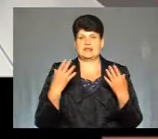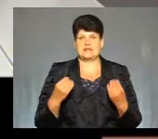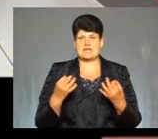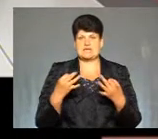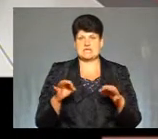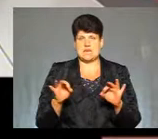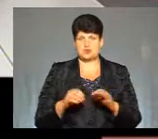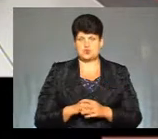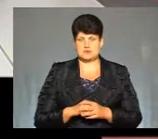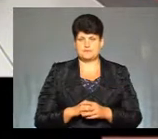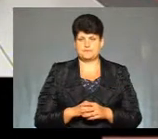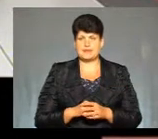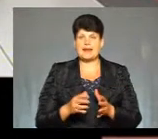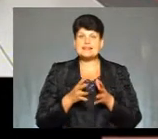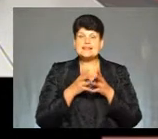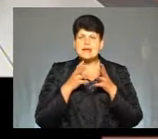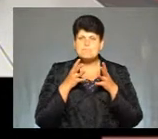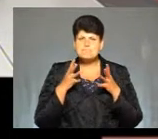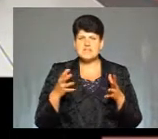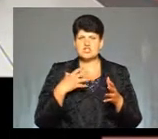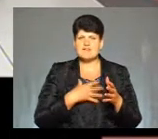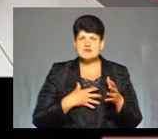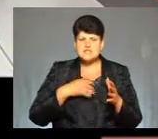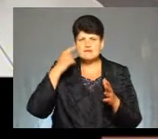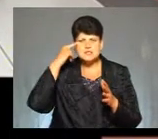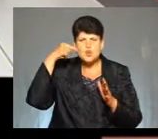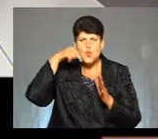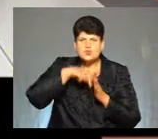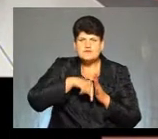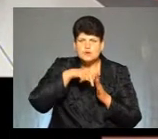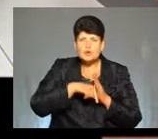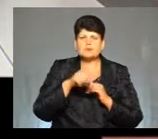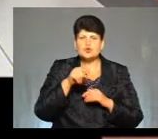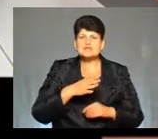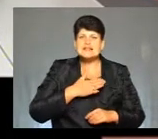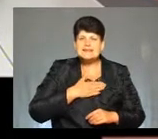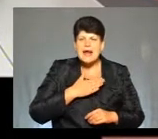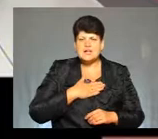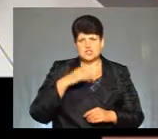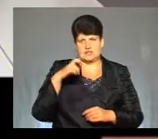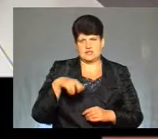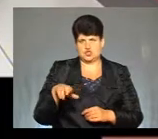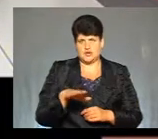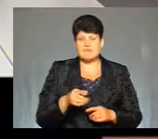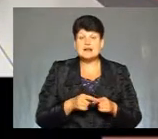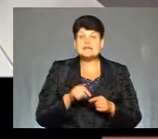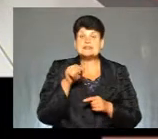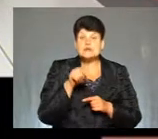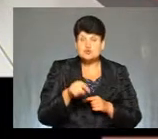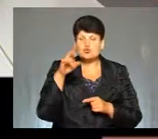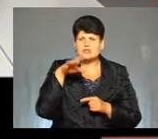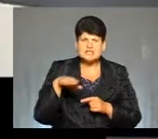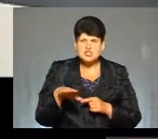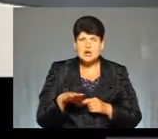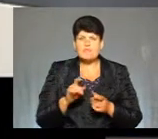Незалежності? Найбільша важливість – усвідомлення того, що це є наша держава. За цю державу